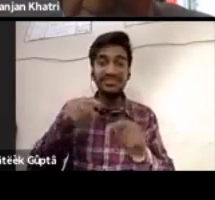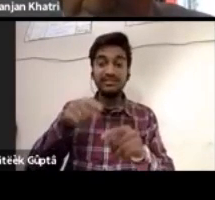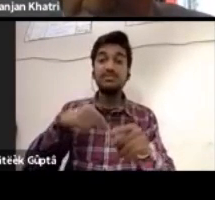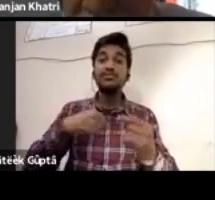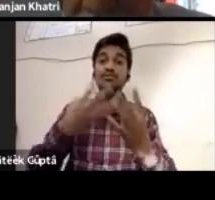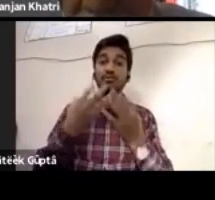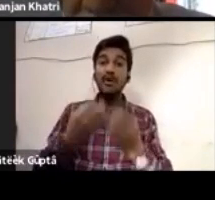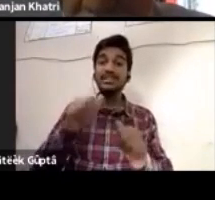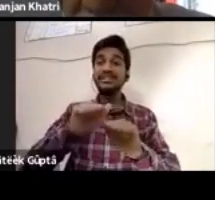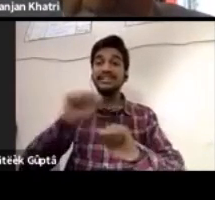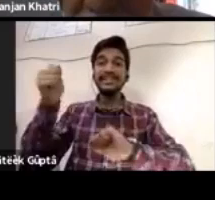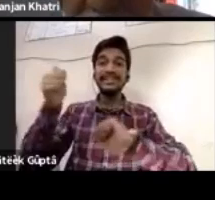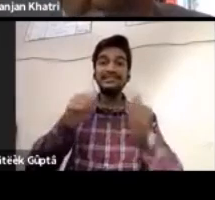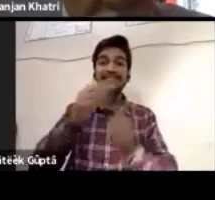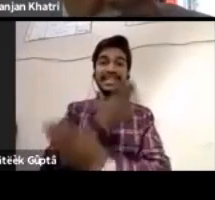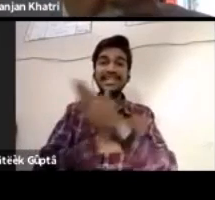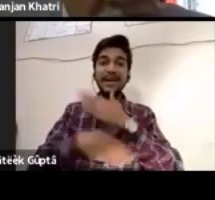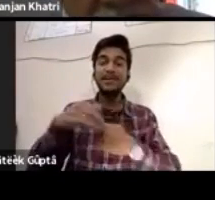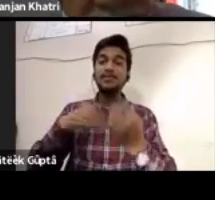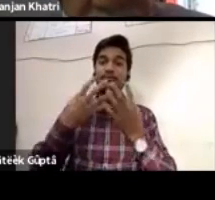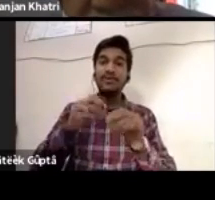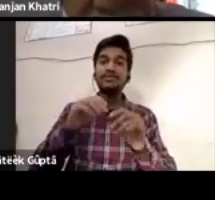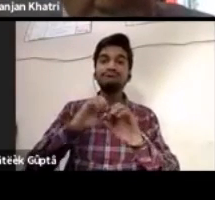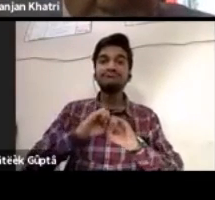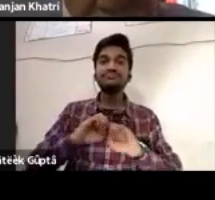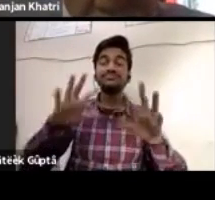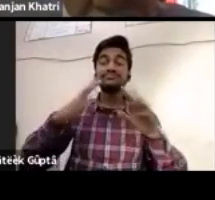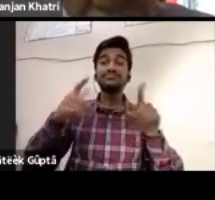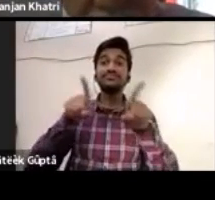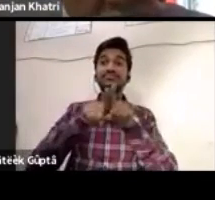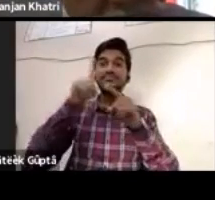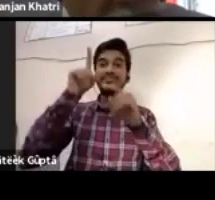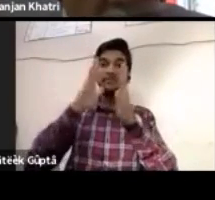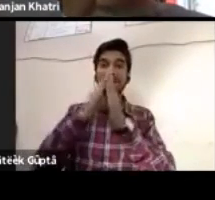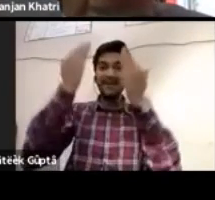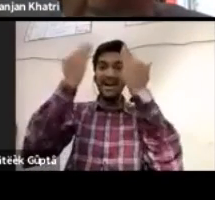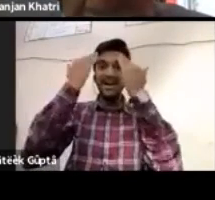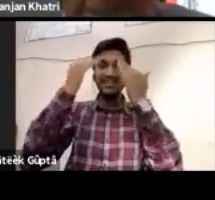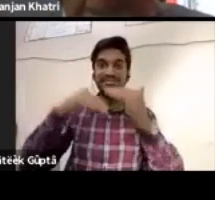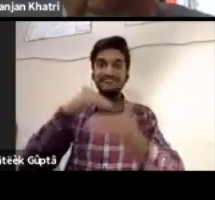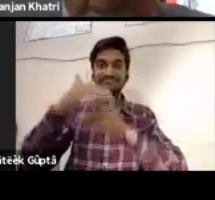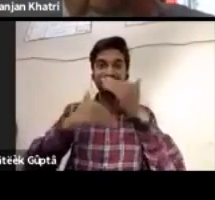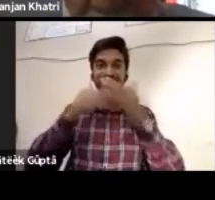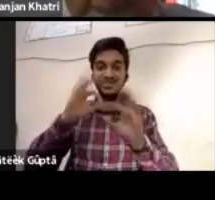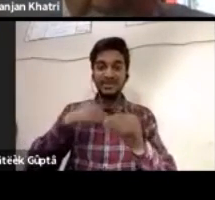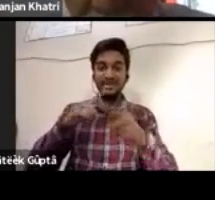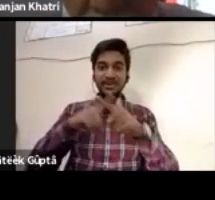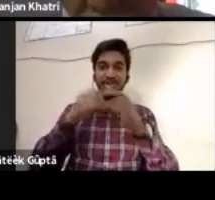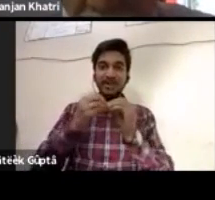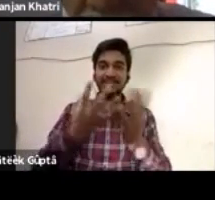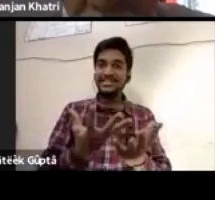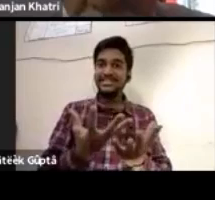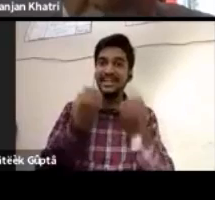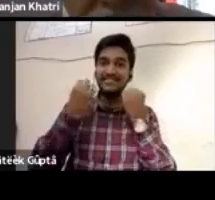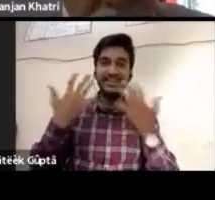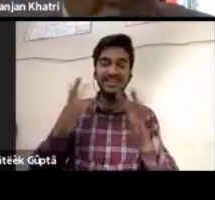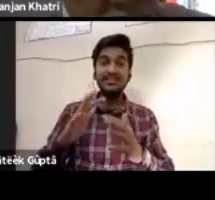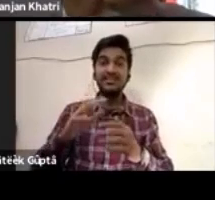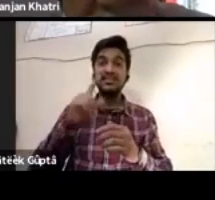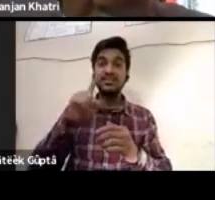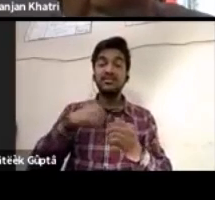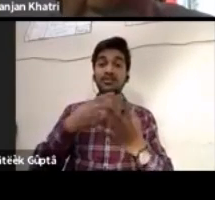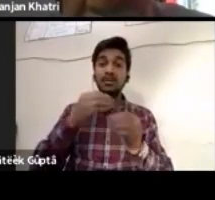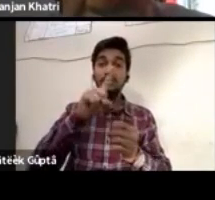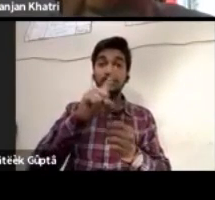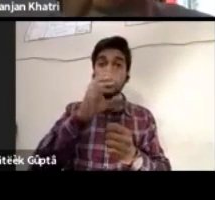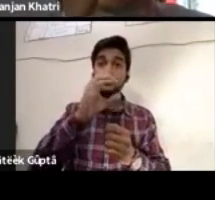के बारे में सोचिए, बिकॉज ईश्वर कृपा से हम सक्सेसफुल हो गए हैं, हमें एक नौकरी मिल गई है, बट हमें जो हमारे 10 crore भाई बंधु हैं